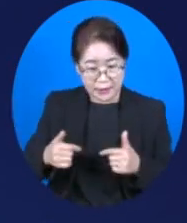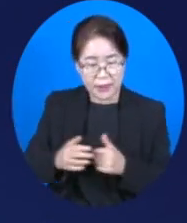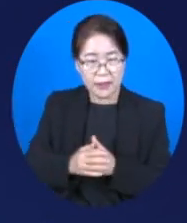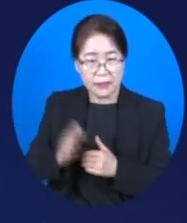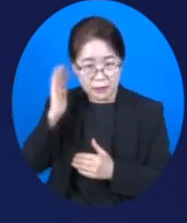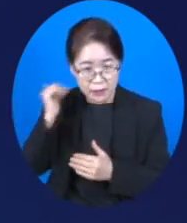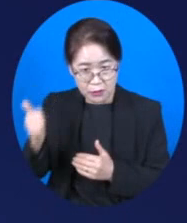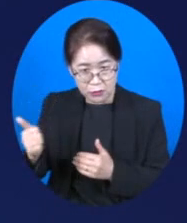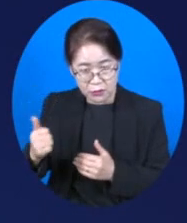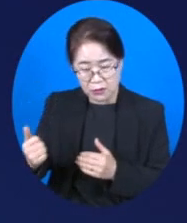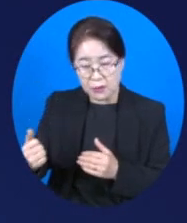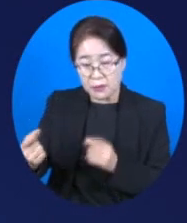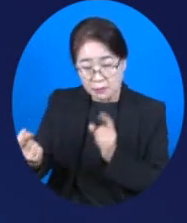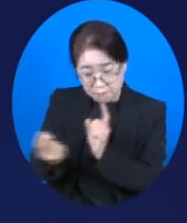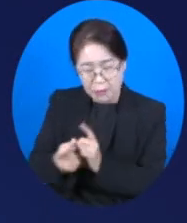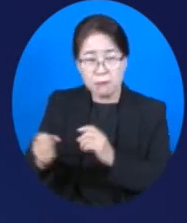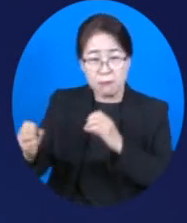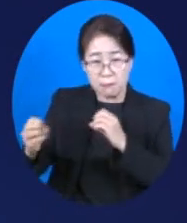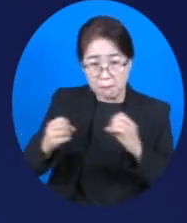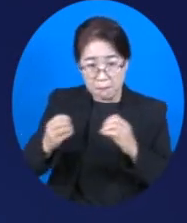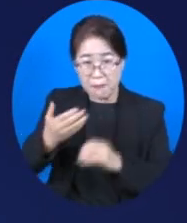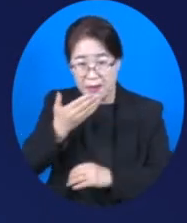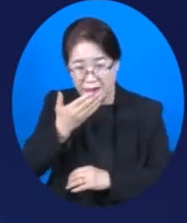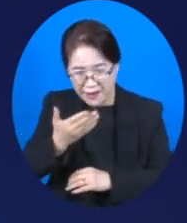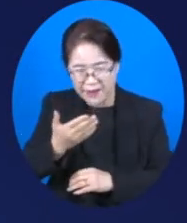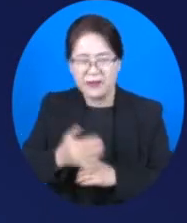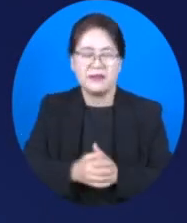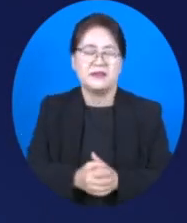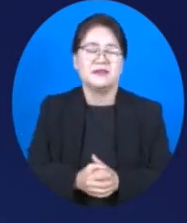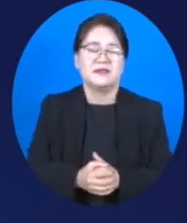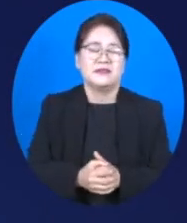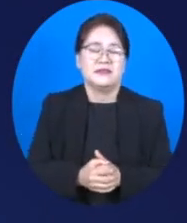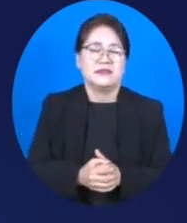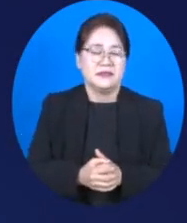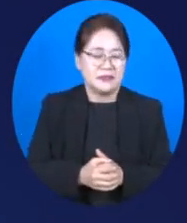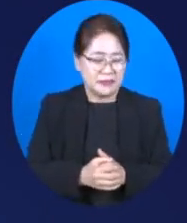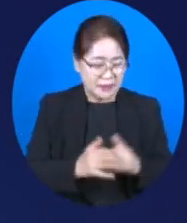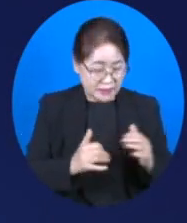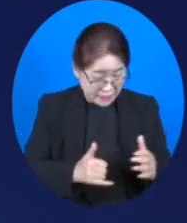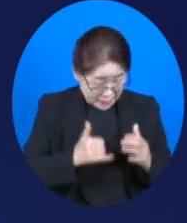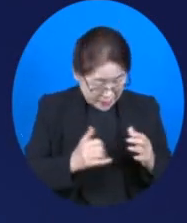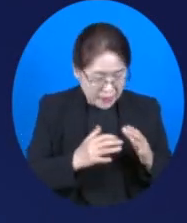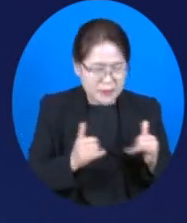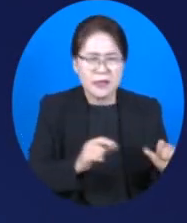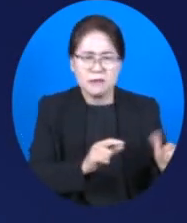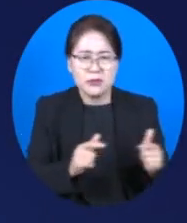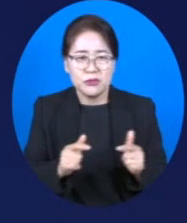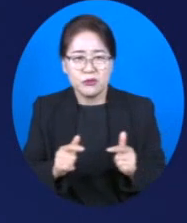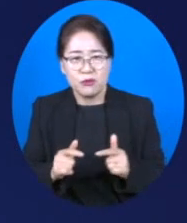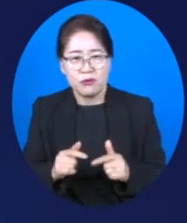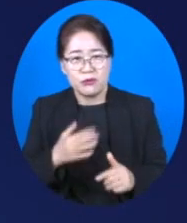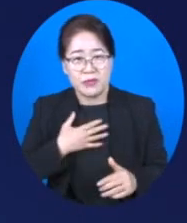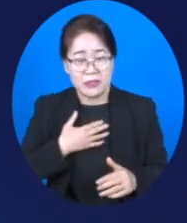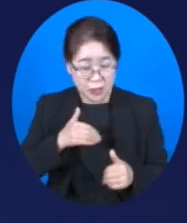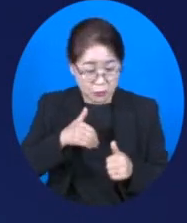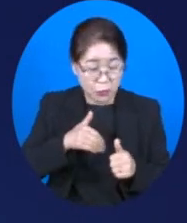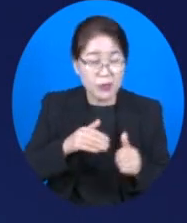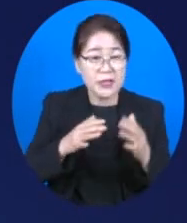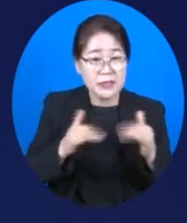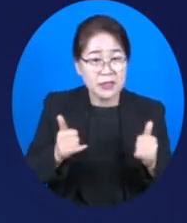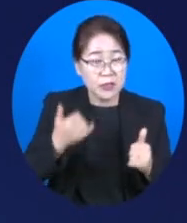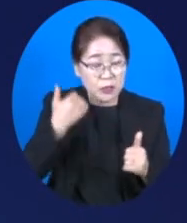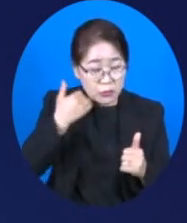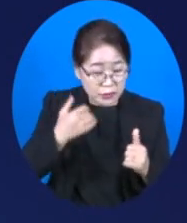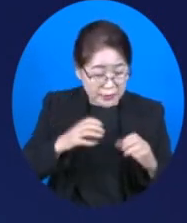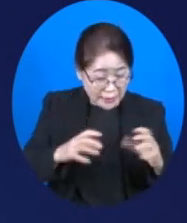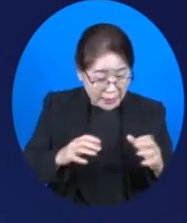대통령을 이렇게 면담해서 대화를 나눕니다. 이렇게 이 세상의 대사들도요, 자신을 파송한 나라가